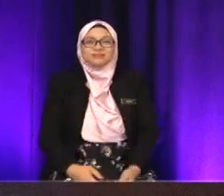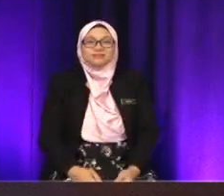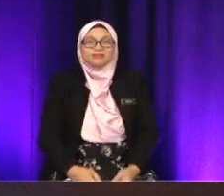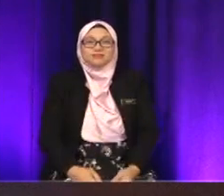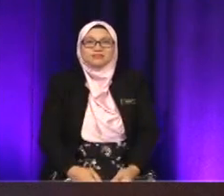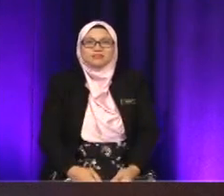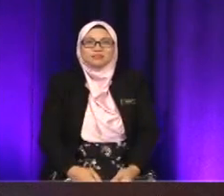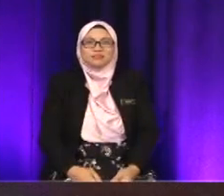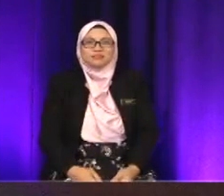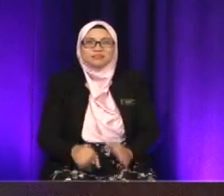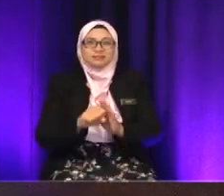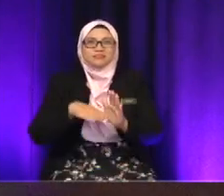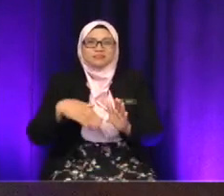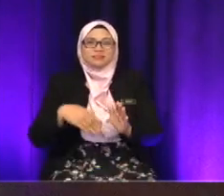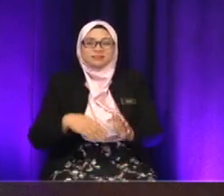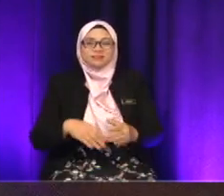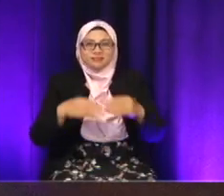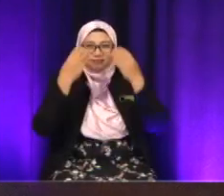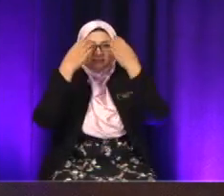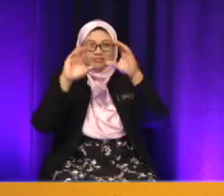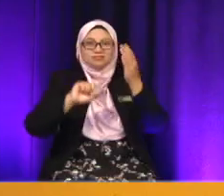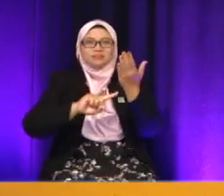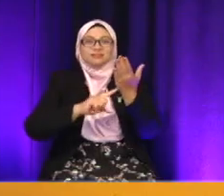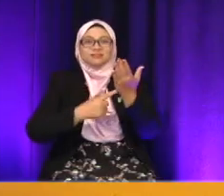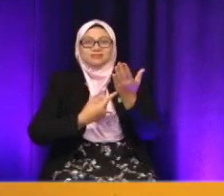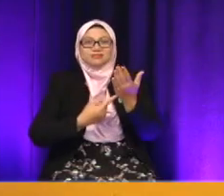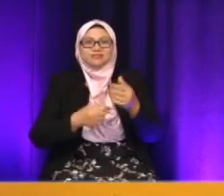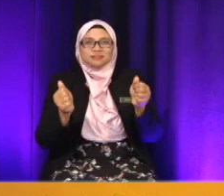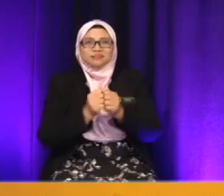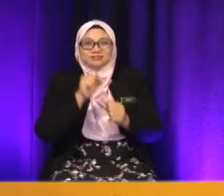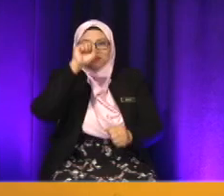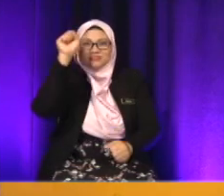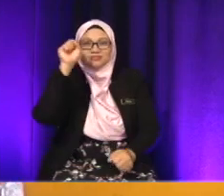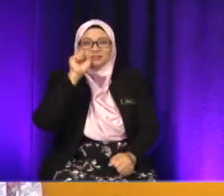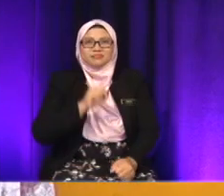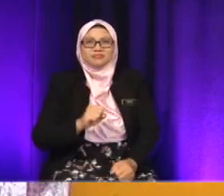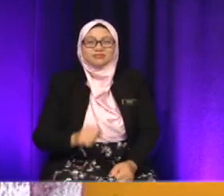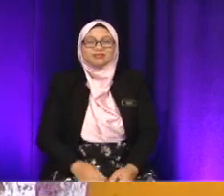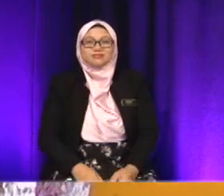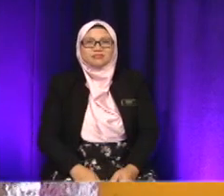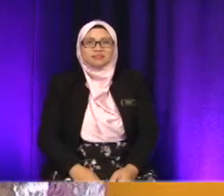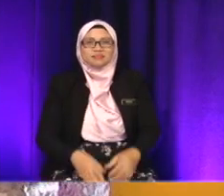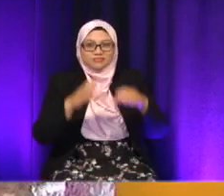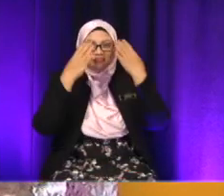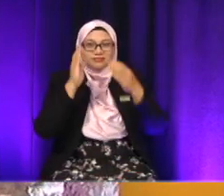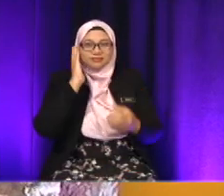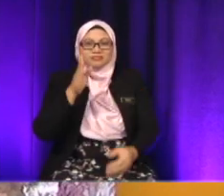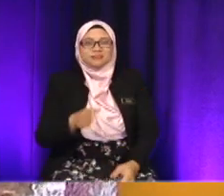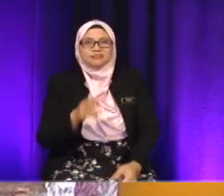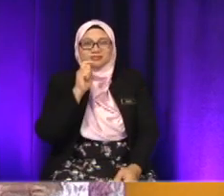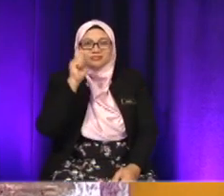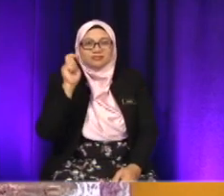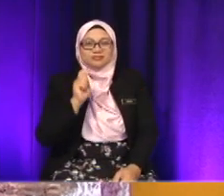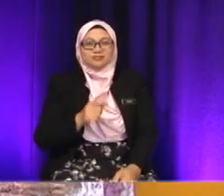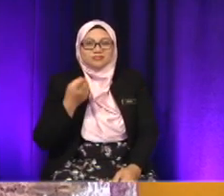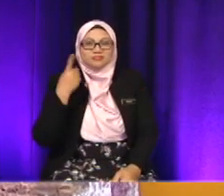sebelum Cikgu dengan soal lain dulu apakah